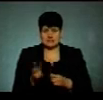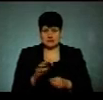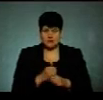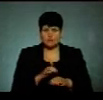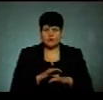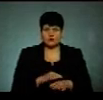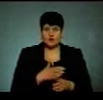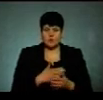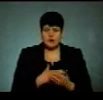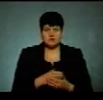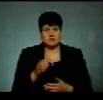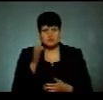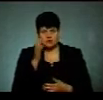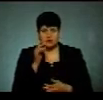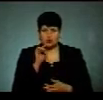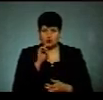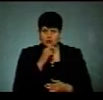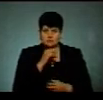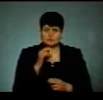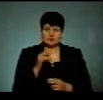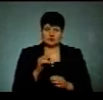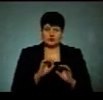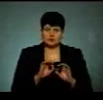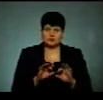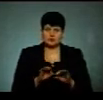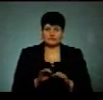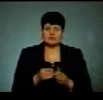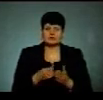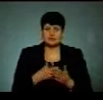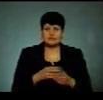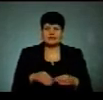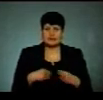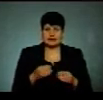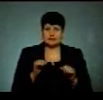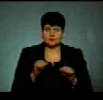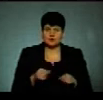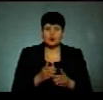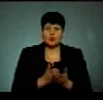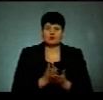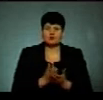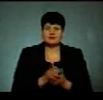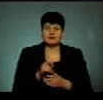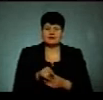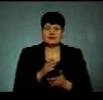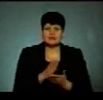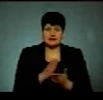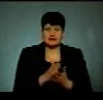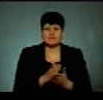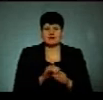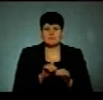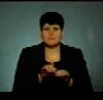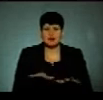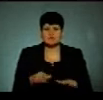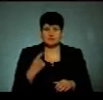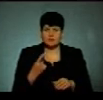громадські слухання і економічно обґрунтований тариф, який дає можливість обслуговувати ті наявні мережі по області,